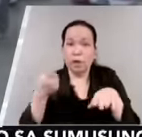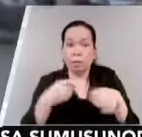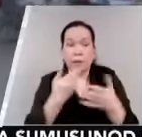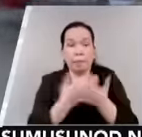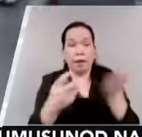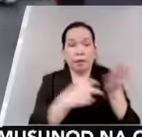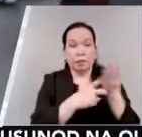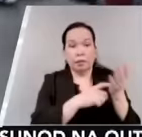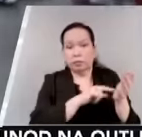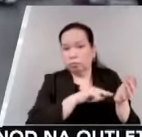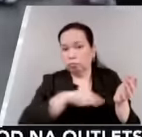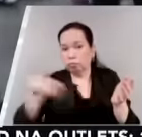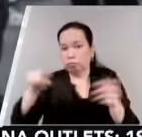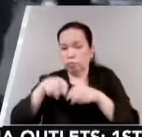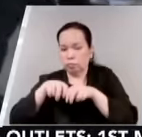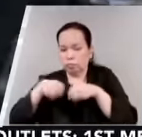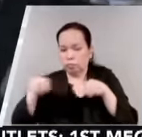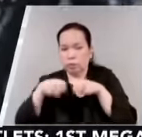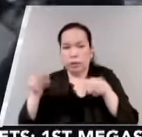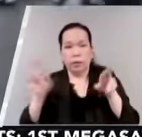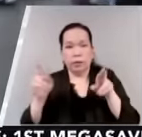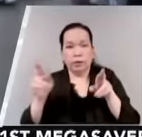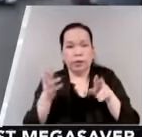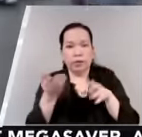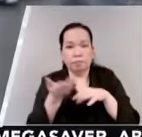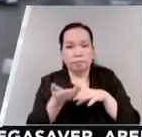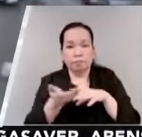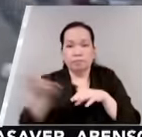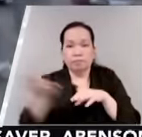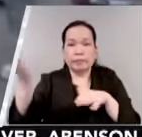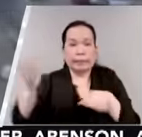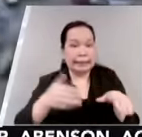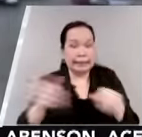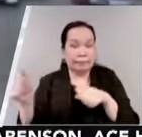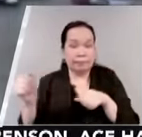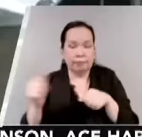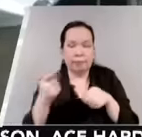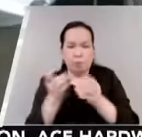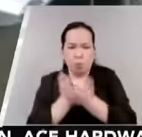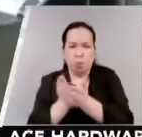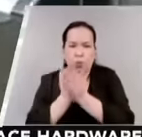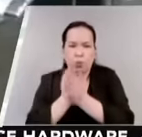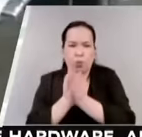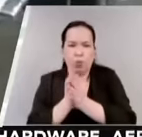area para mag-abang ng barkong maghahatid sa iba't ibang probinsya.